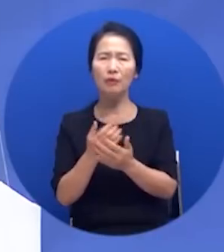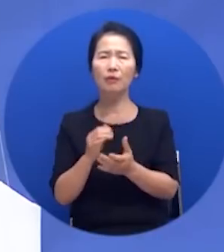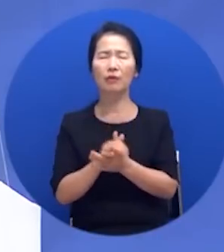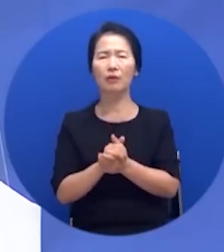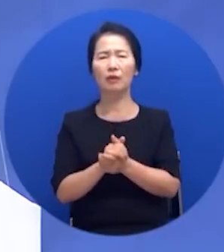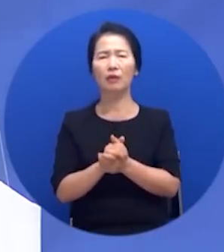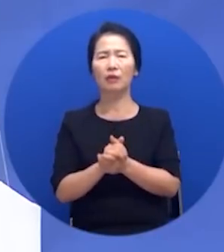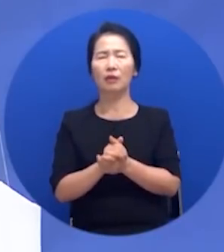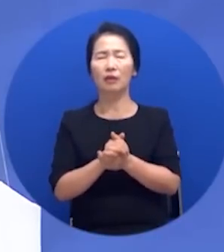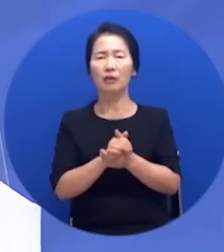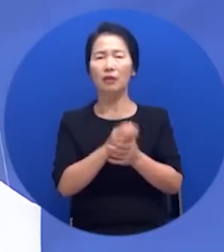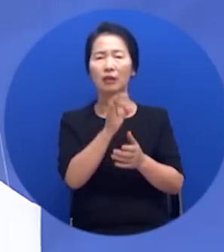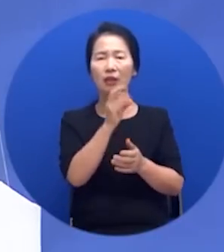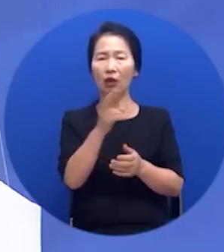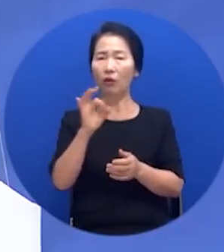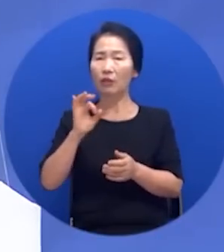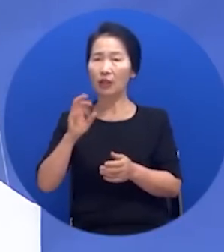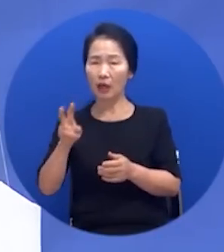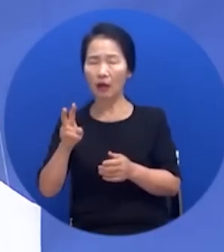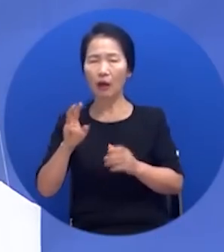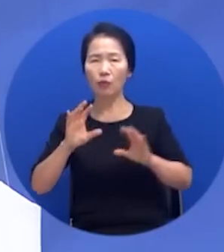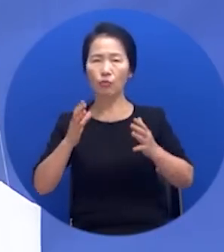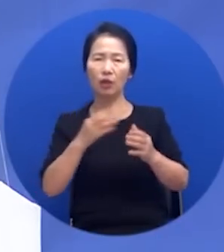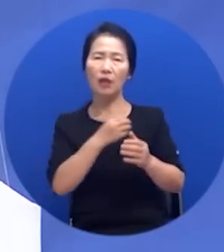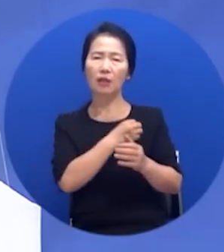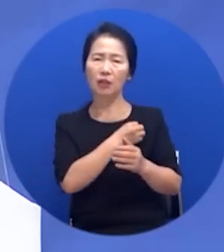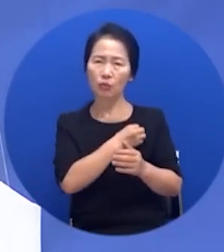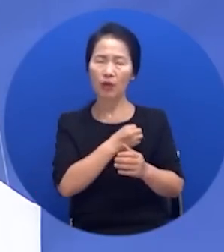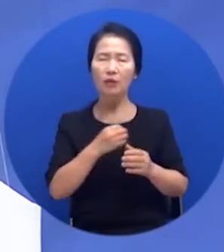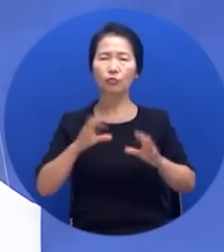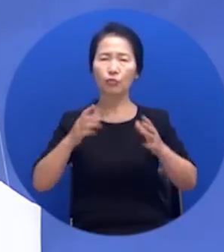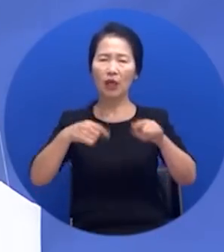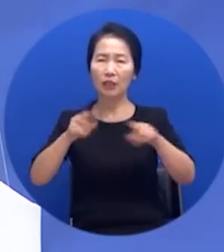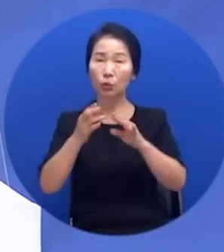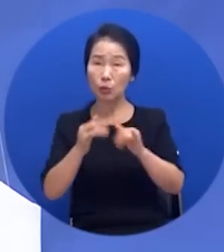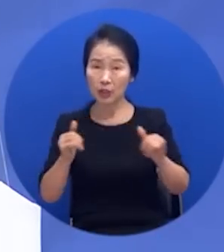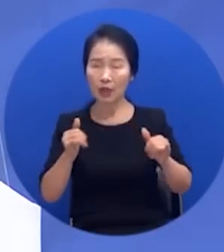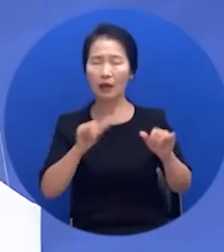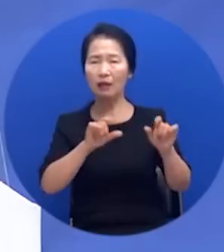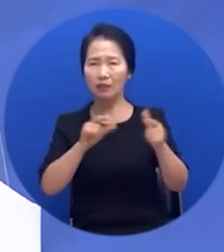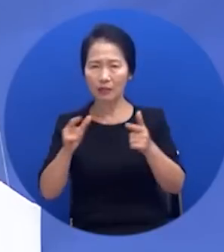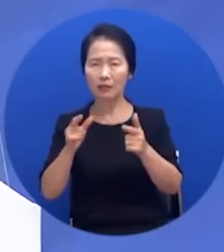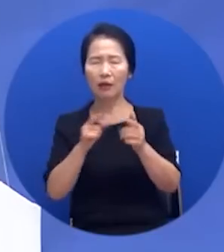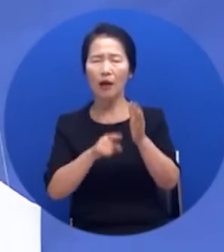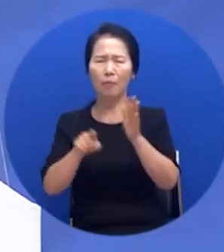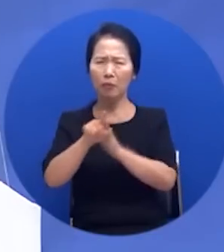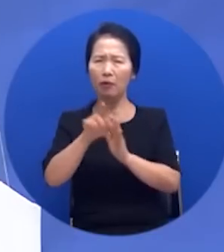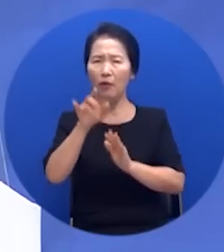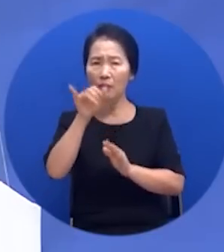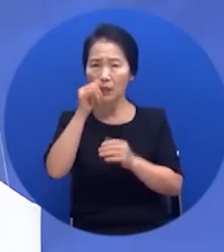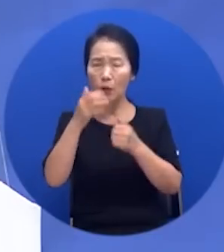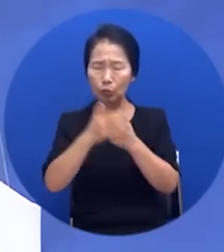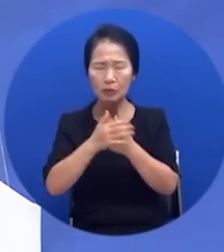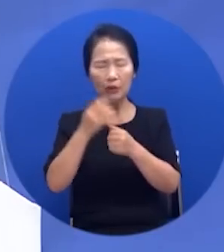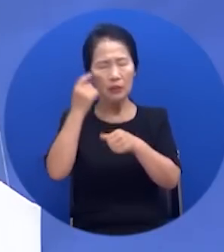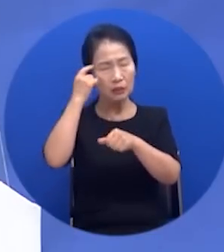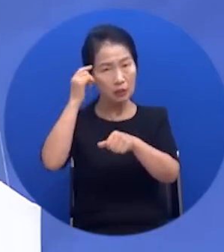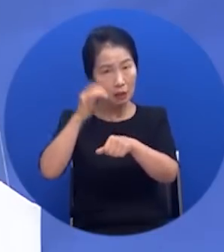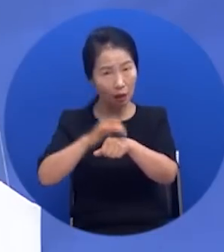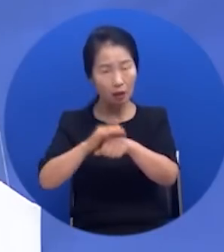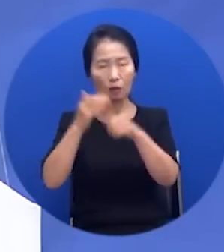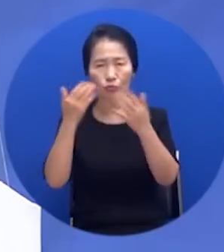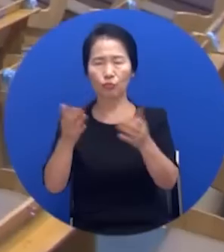여야 국회의원들을 비롯한 모든 이 나라 국가 지도자들에게 지혜를 주시고 특별히